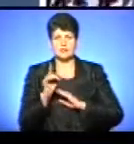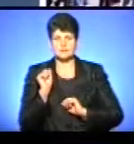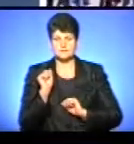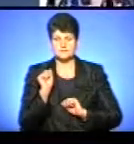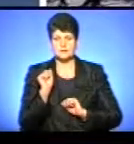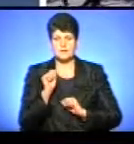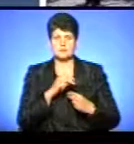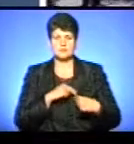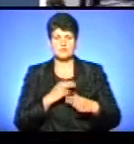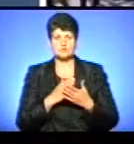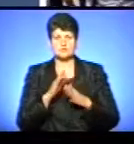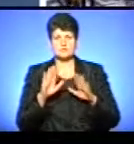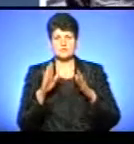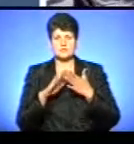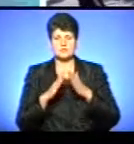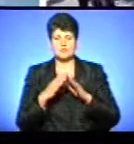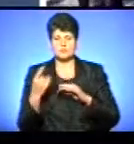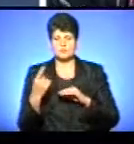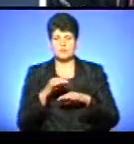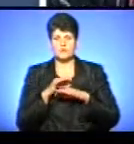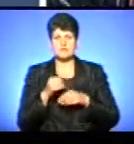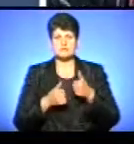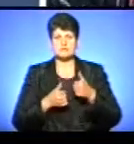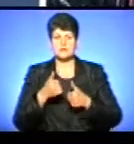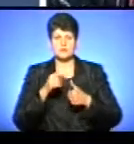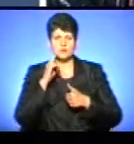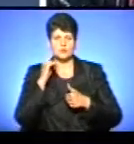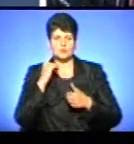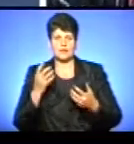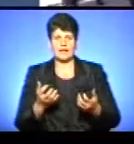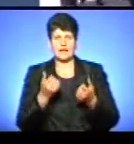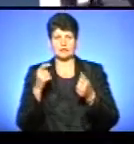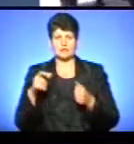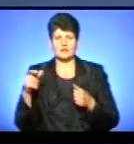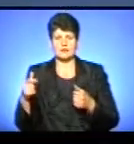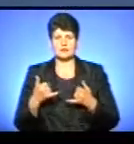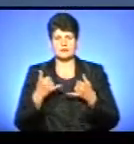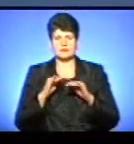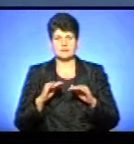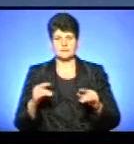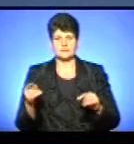Працівники Служби надзвичайних ситуацій області провели змагання юних рятувальників для школярів Тернополя.